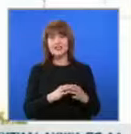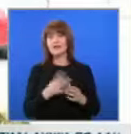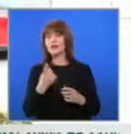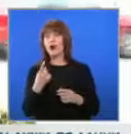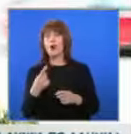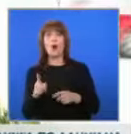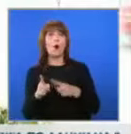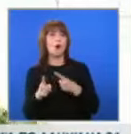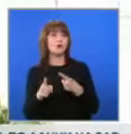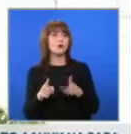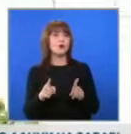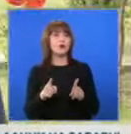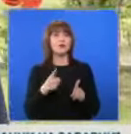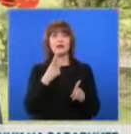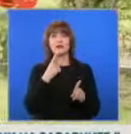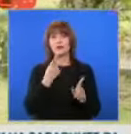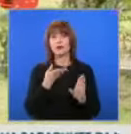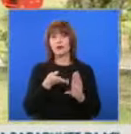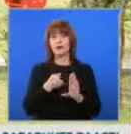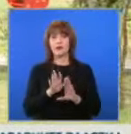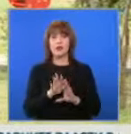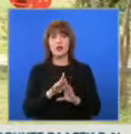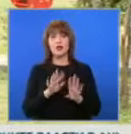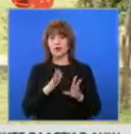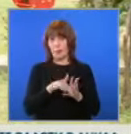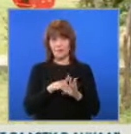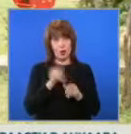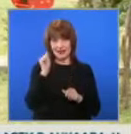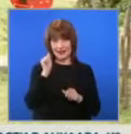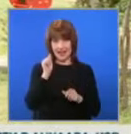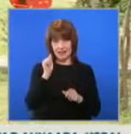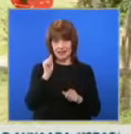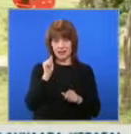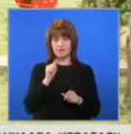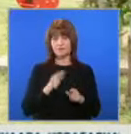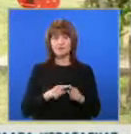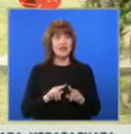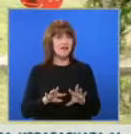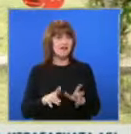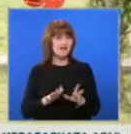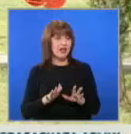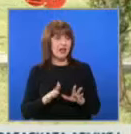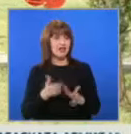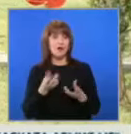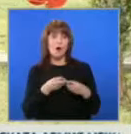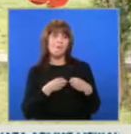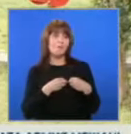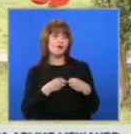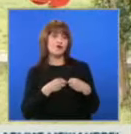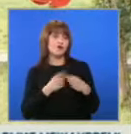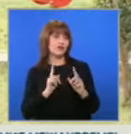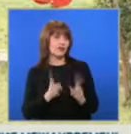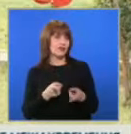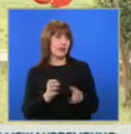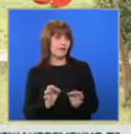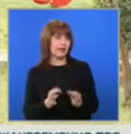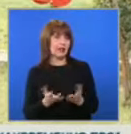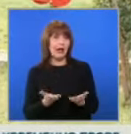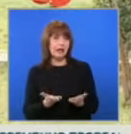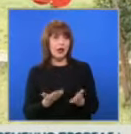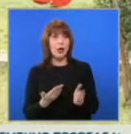които биха се явили. Щом е оттеглил кандидатурата си, най-вероятно го е почувствал, че така трябва да